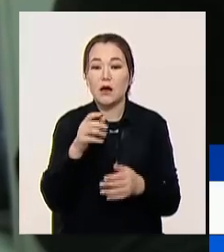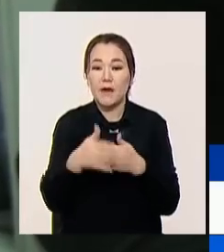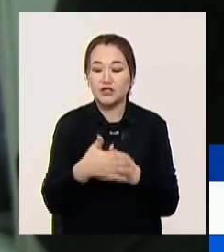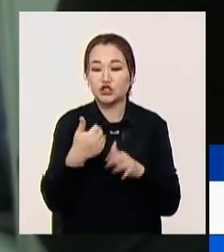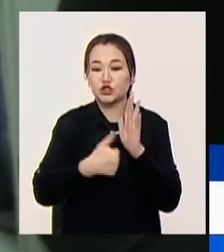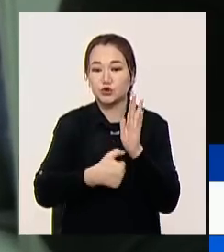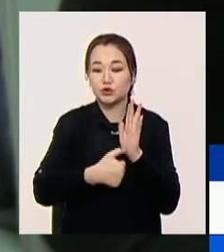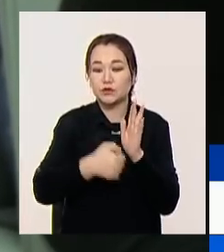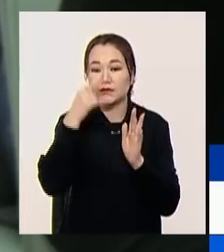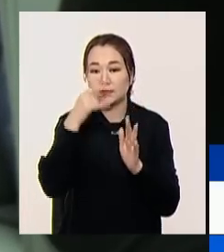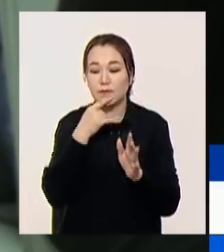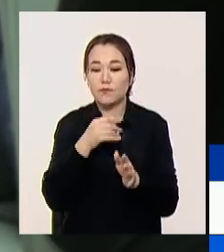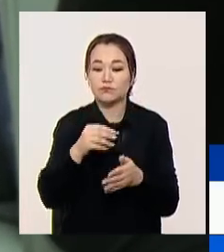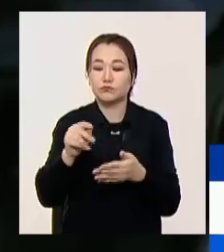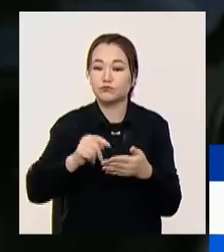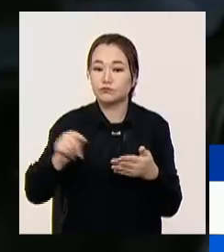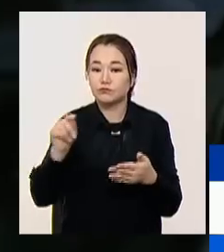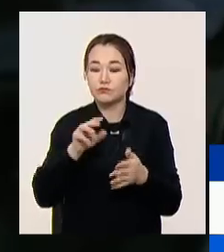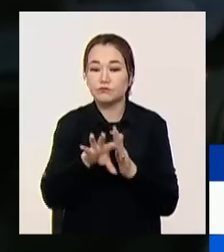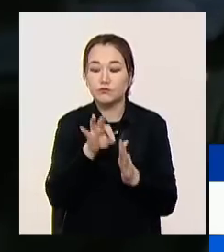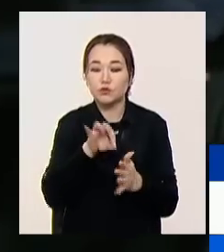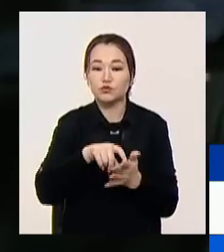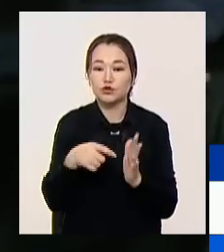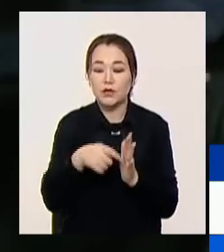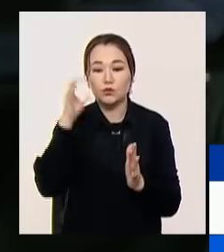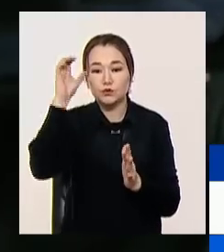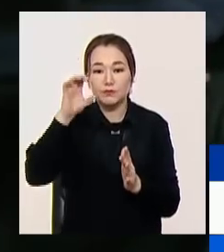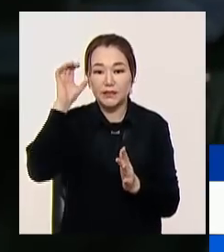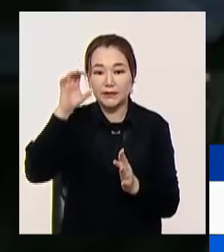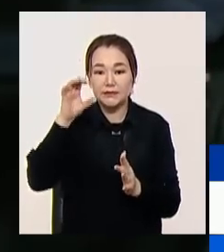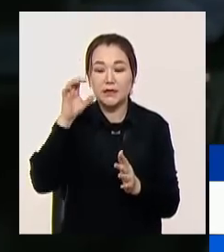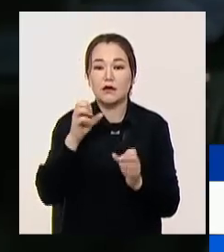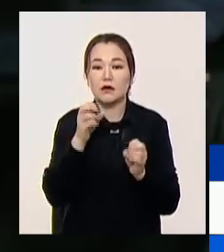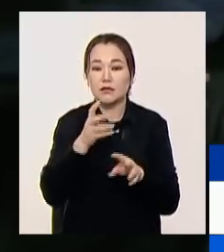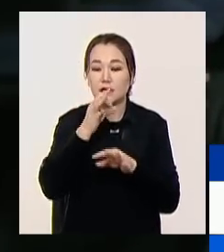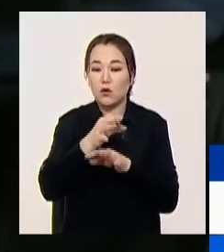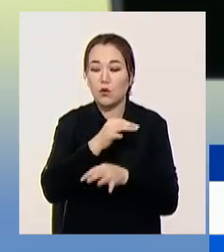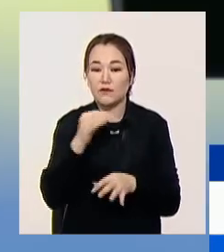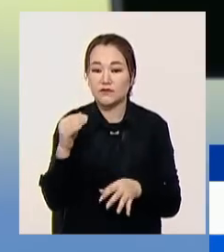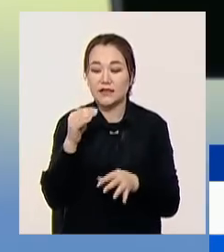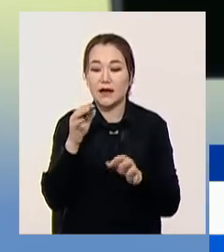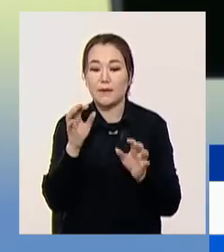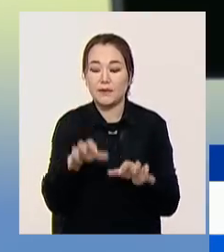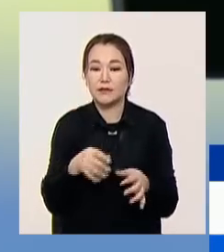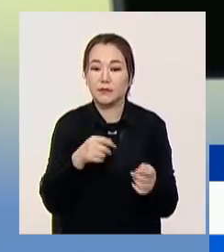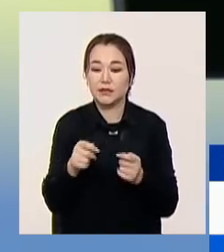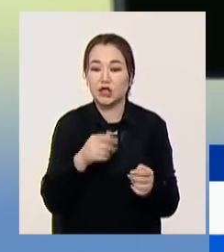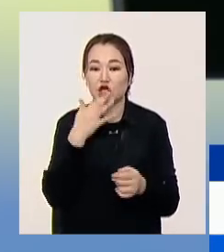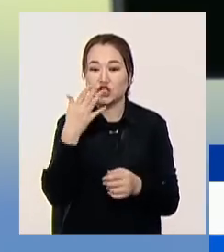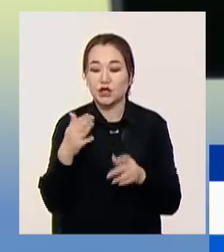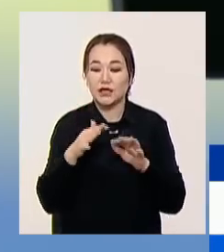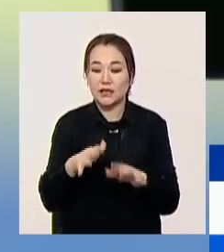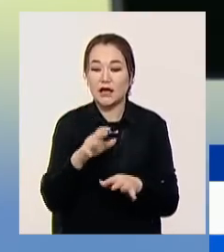600 казахстанцев заполнили бюллетени на избирательных участках Узбекистана. Как отметил официальный представитель Министерства иностранных дел